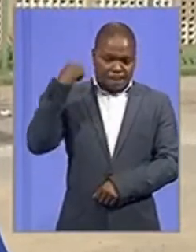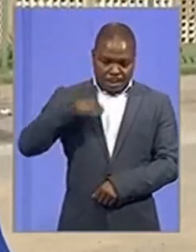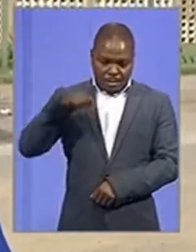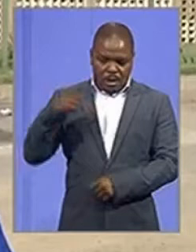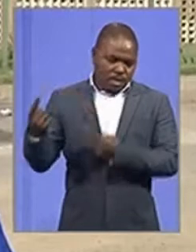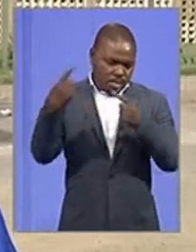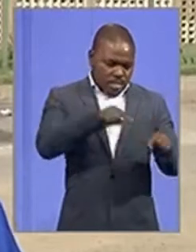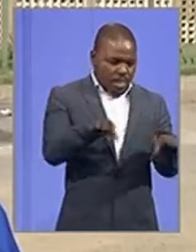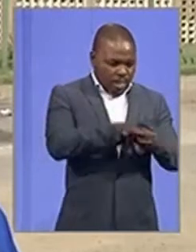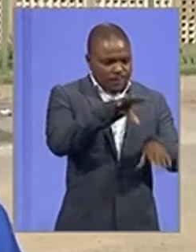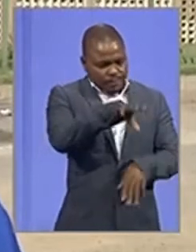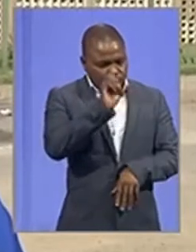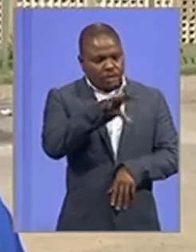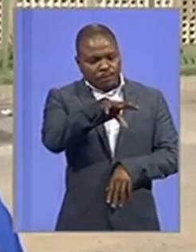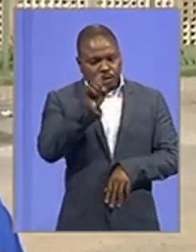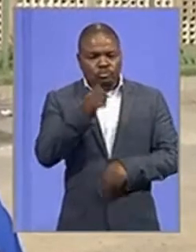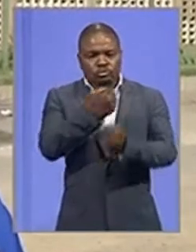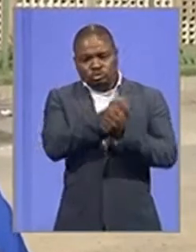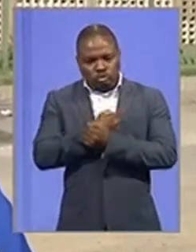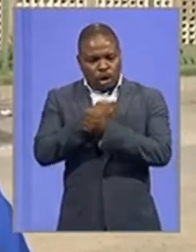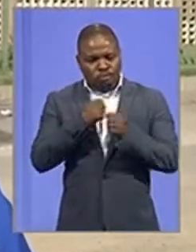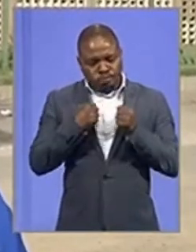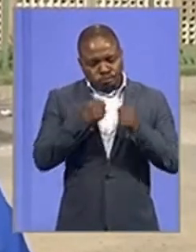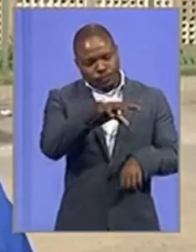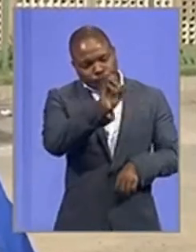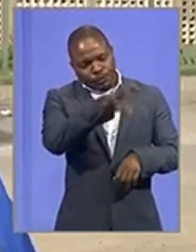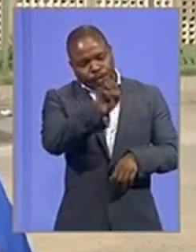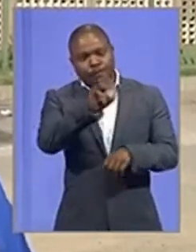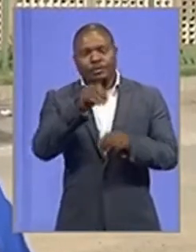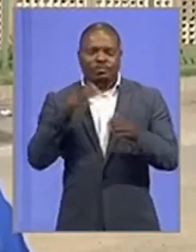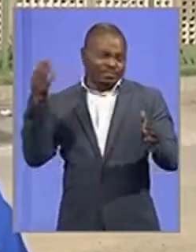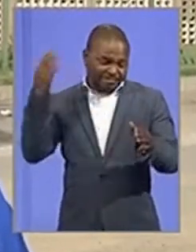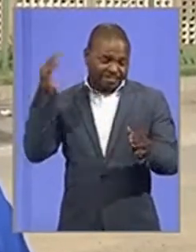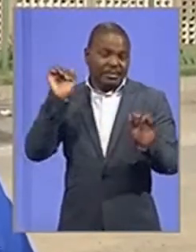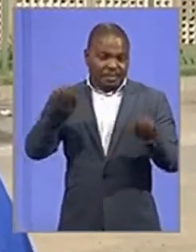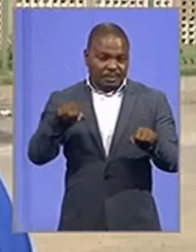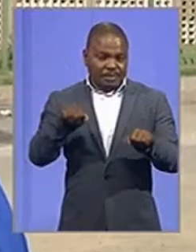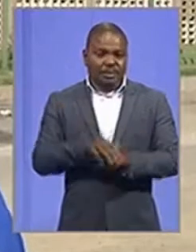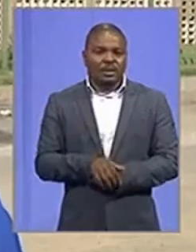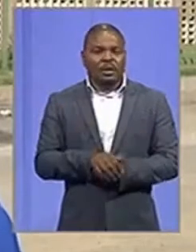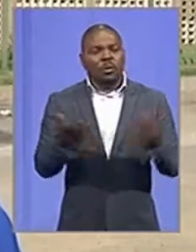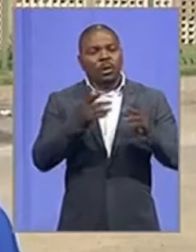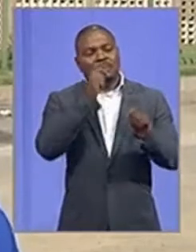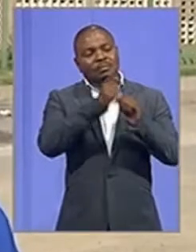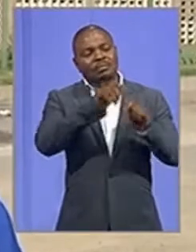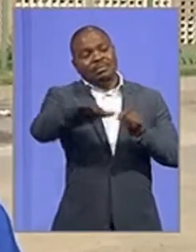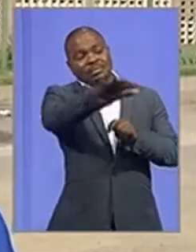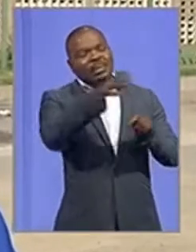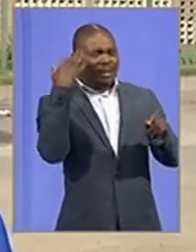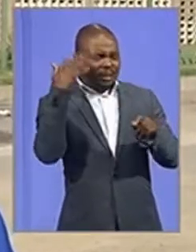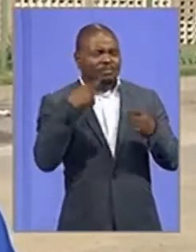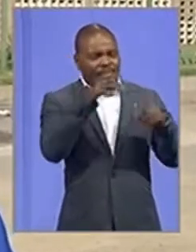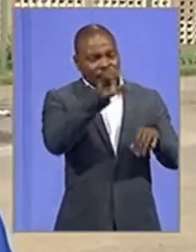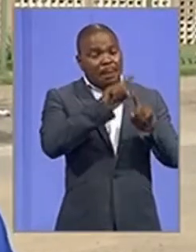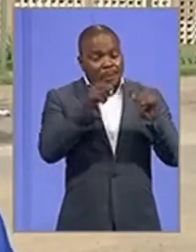tota inkwa ka traka ya nilo traka tota ka kwana ka tsa ka kanu ke sina la ba ipeng no wana